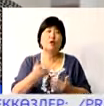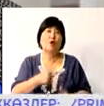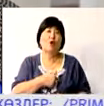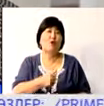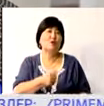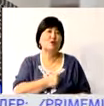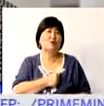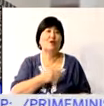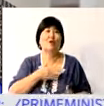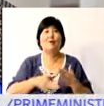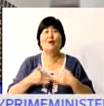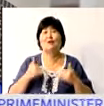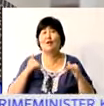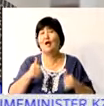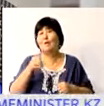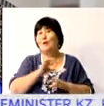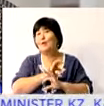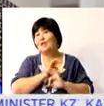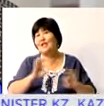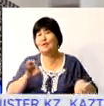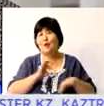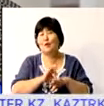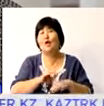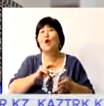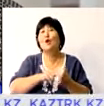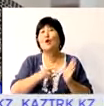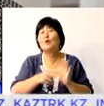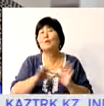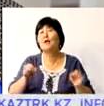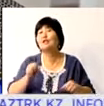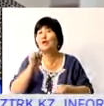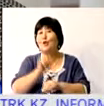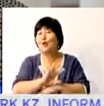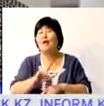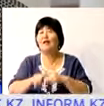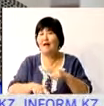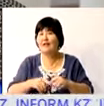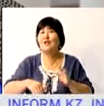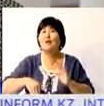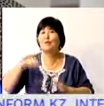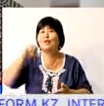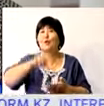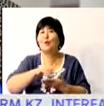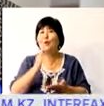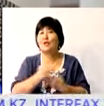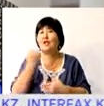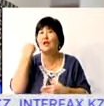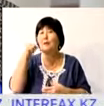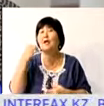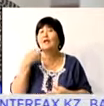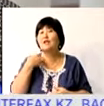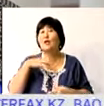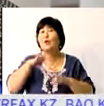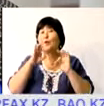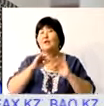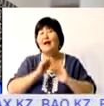жүрегіміз алып шығып келдік. Байқау өте керемет өтіп жатыр. Жобаларыңыз ешқашан тоқтамасын, әрдайым биіктен көріне берсін. Осындай сыр